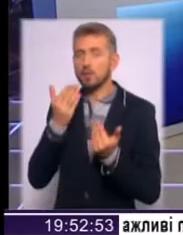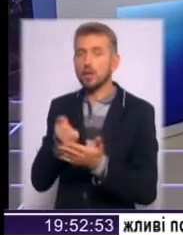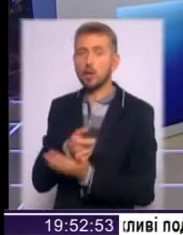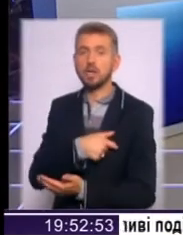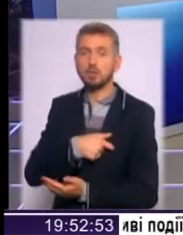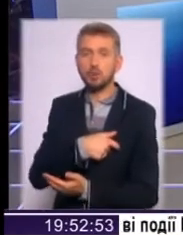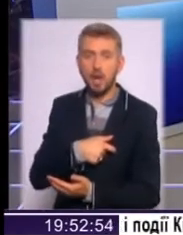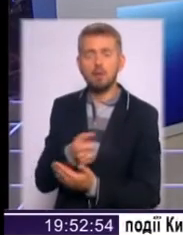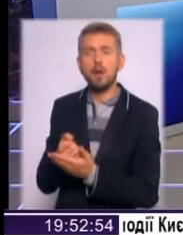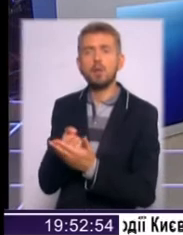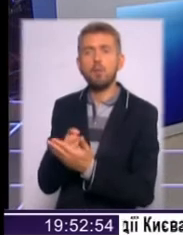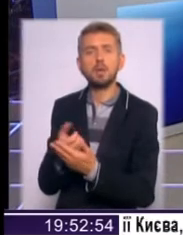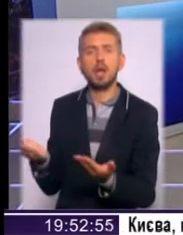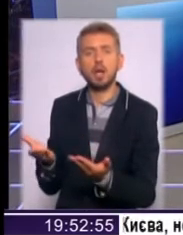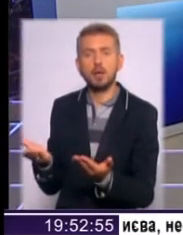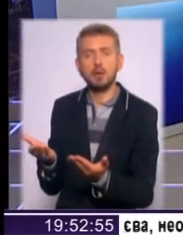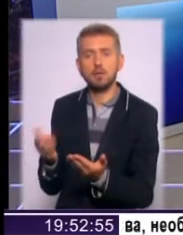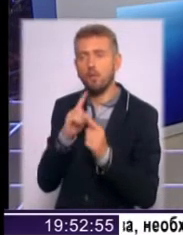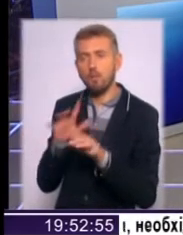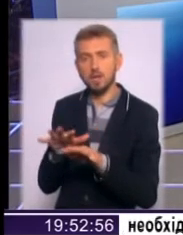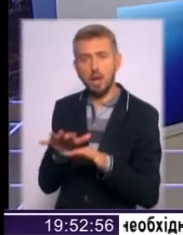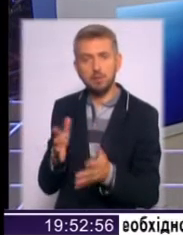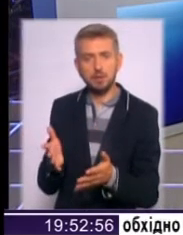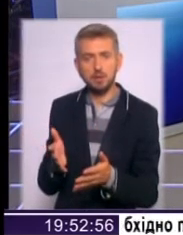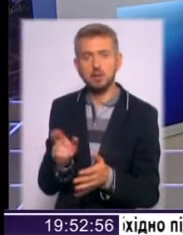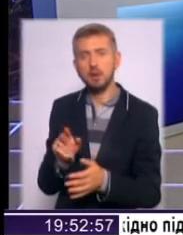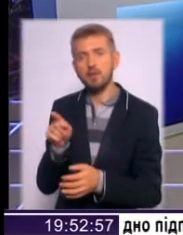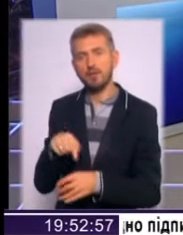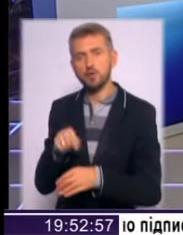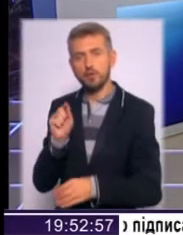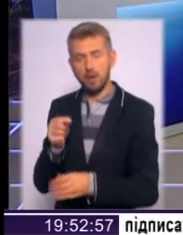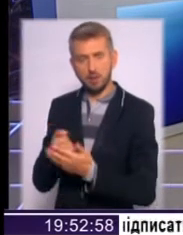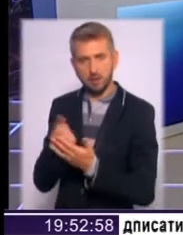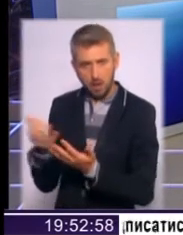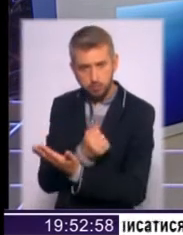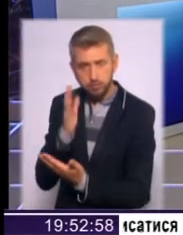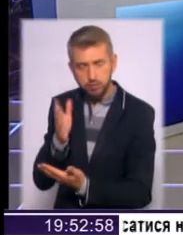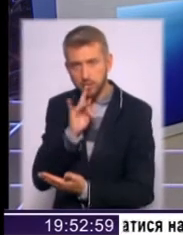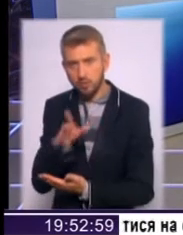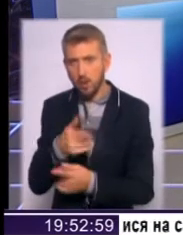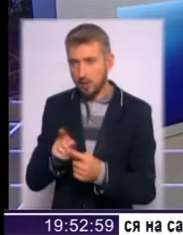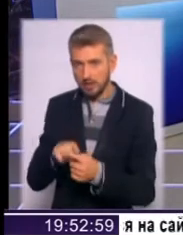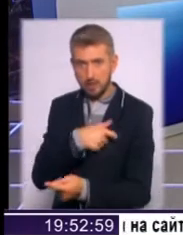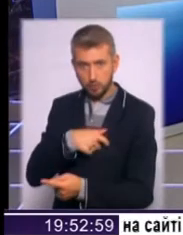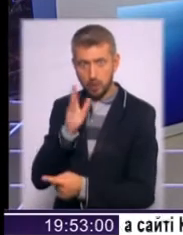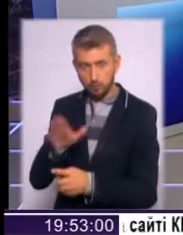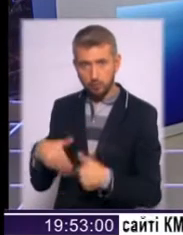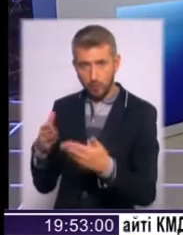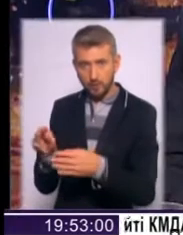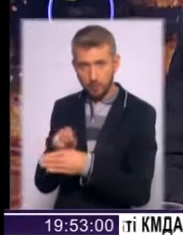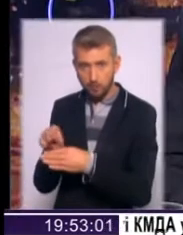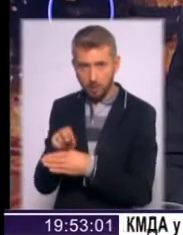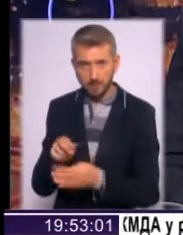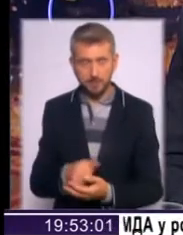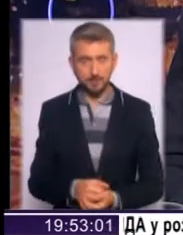наскільки лобі таке здорове у парламенті? От ви як відчуваєте? Все одно будуть поправки депутати вносити. Ну, звісно.